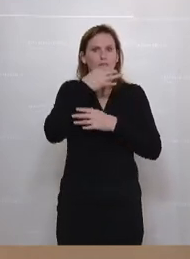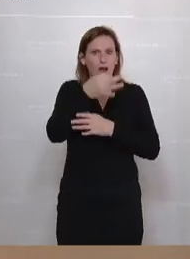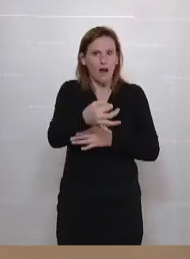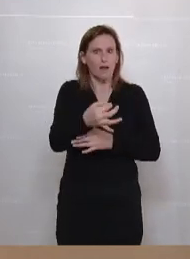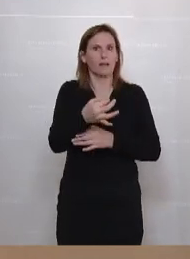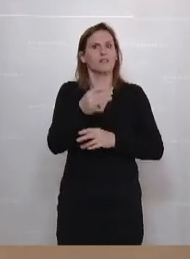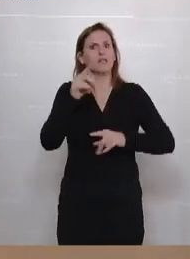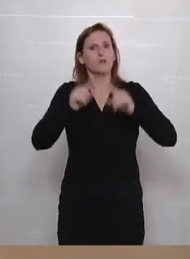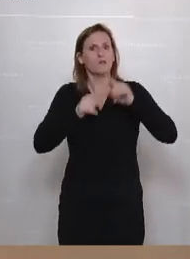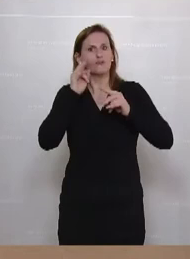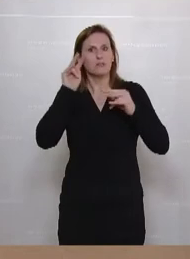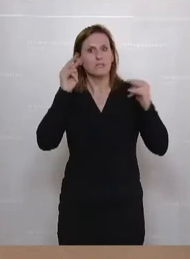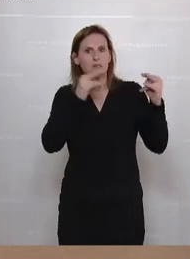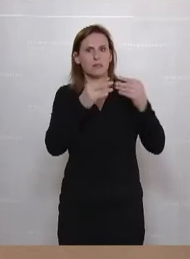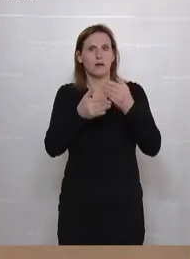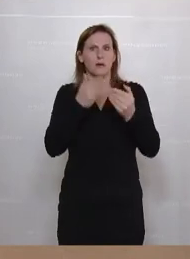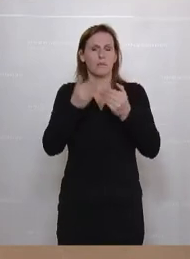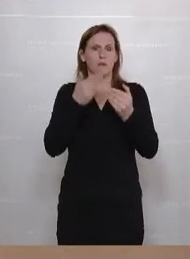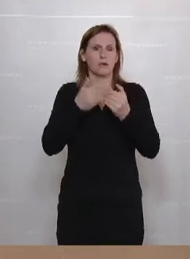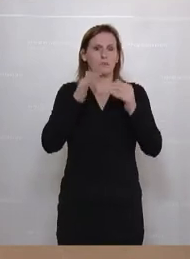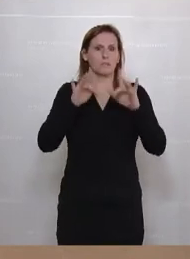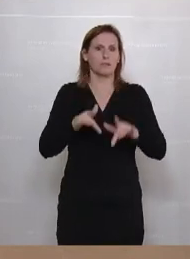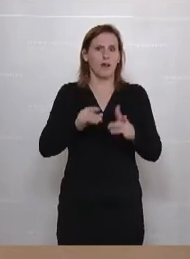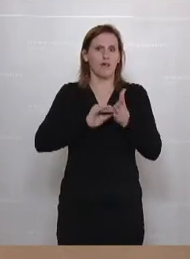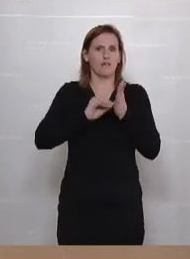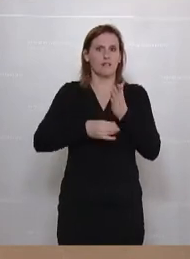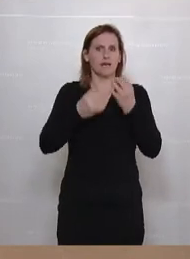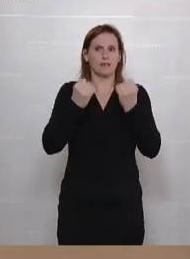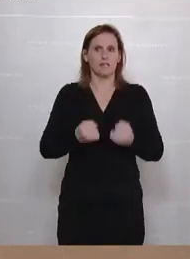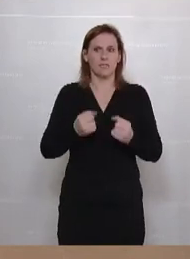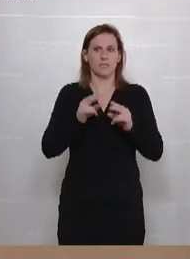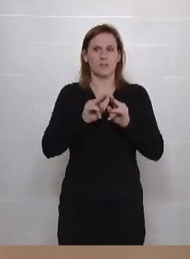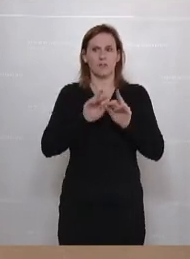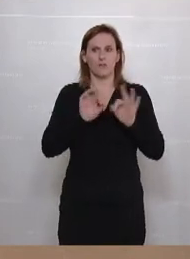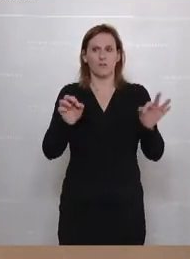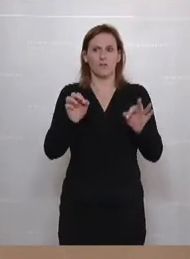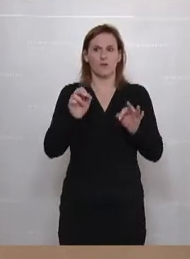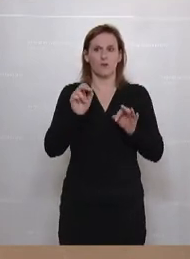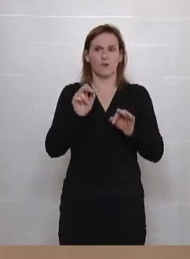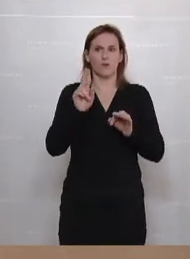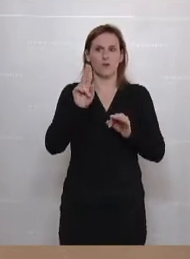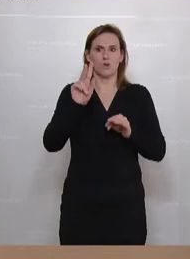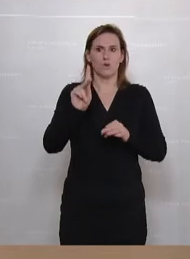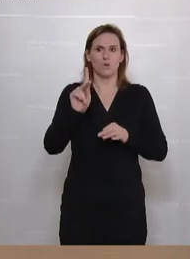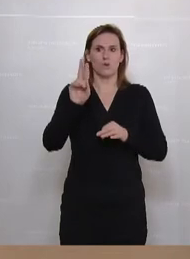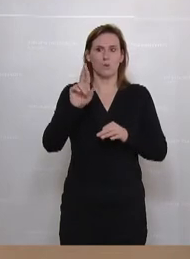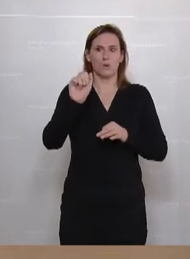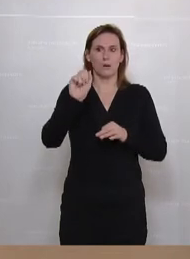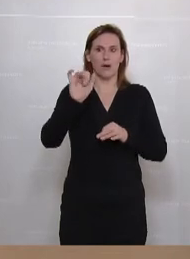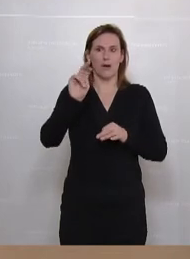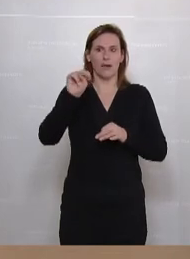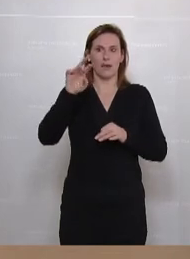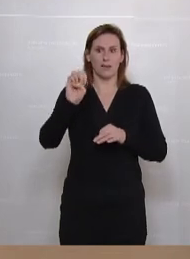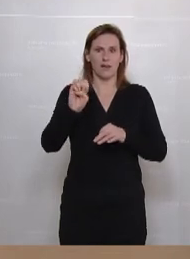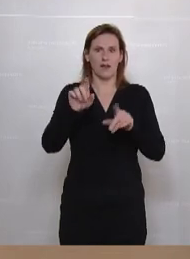verschiedenste Ansätze, sei es weitere vertragliche Absicherungen für die Ukraine, die USA hat einen Abstellmechanismus in den Raum gestellt. Also es